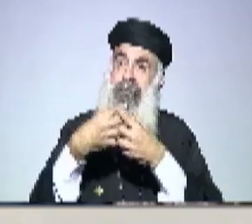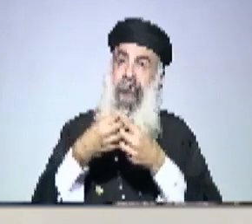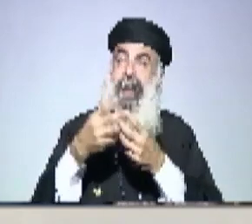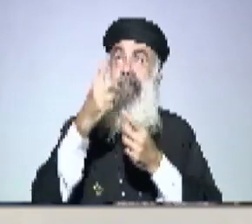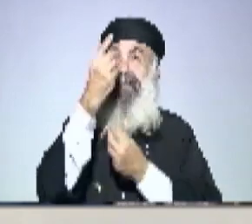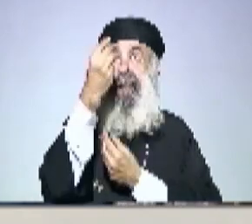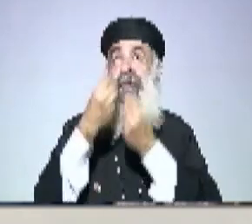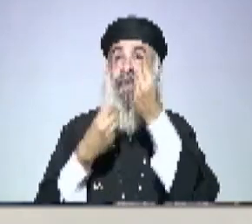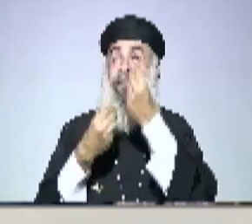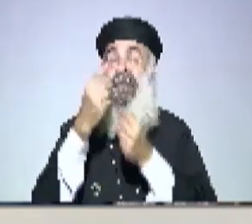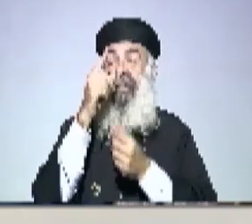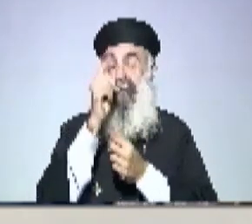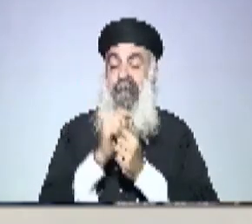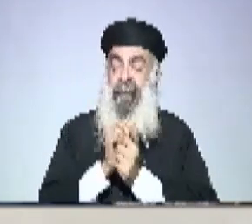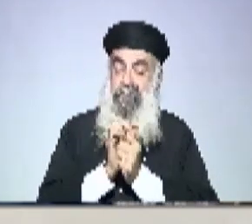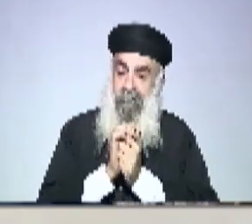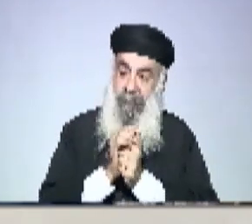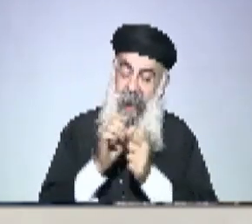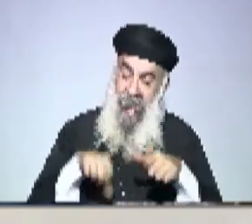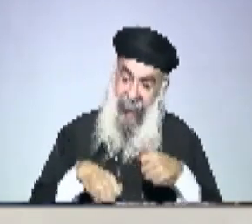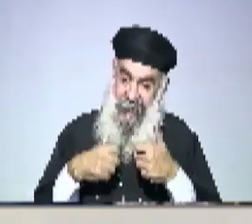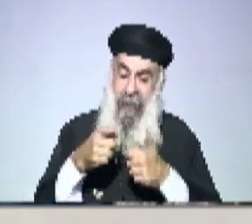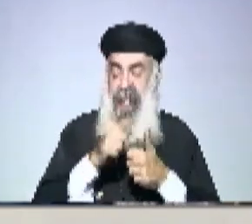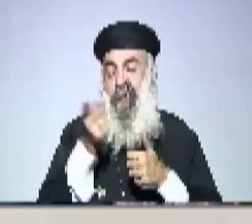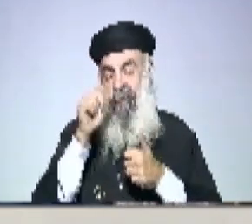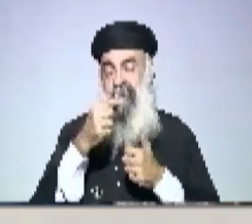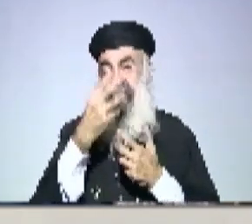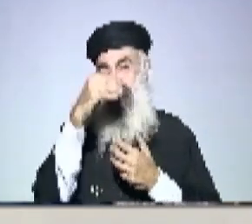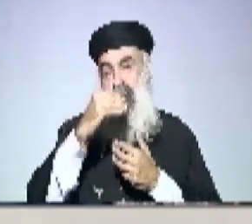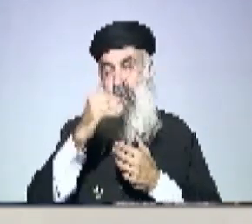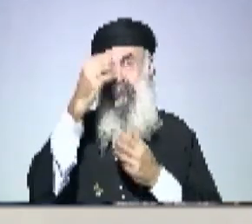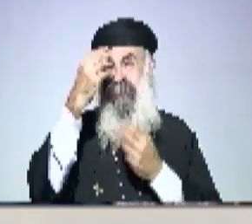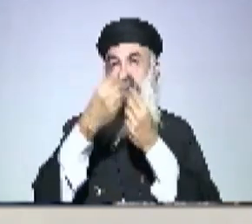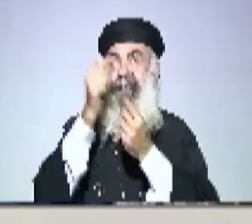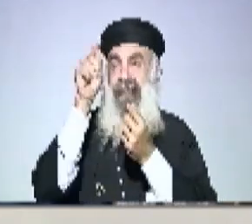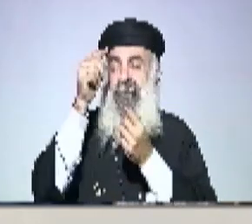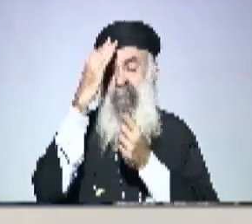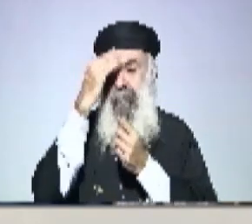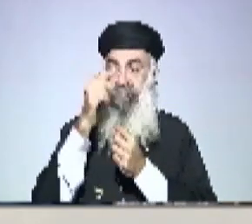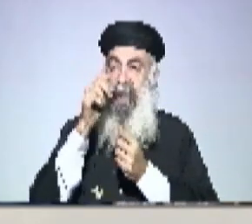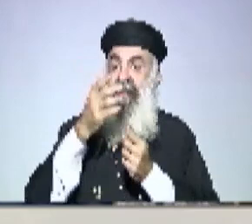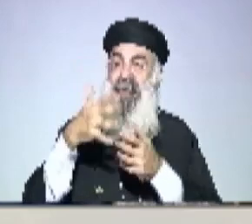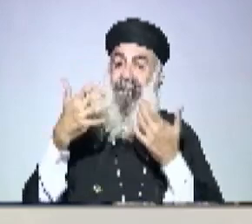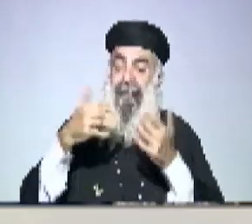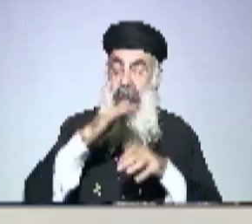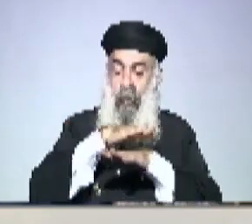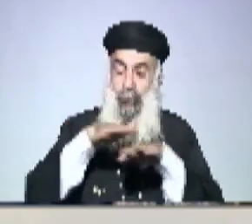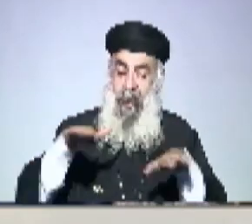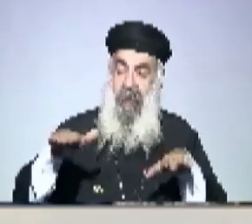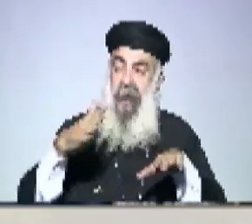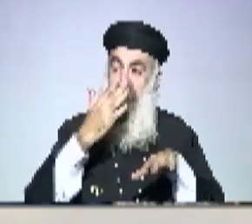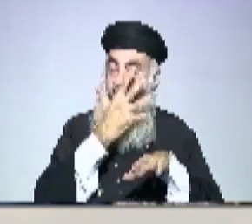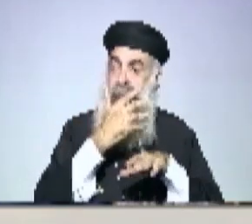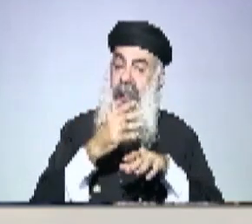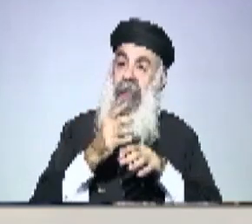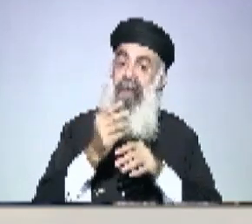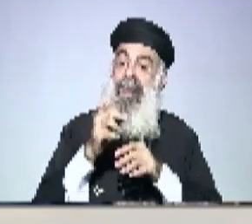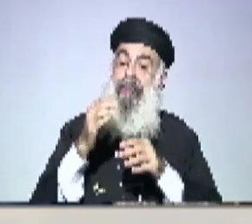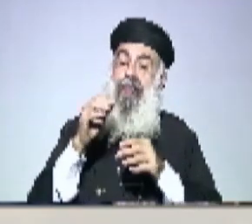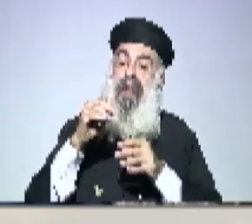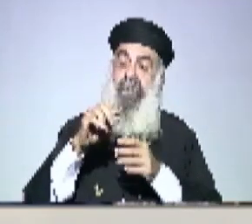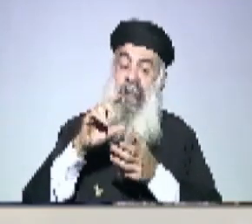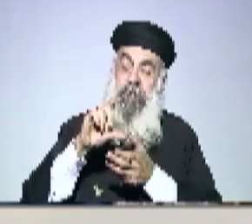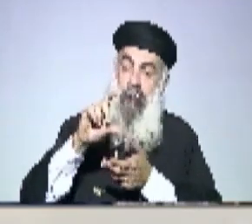علاقتنا مع الله ونمونا في ان نعمه بعد ما نقول فرح وجه الارض نقول ليروى